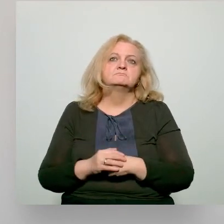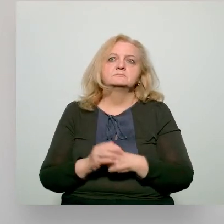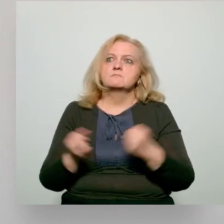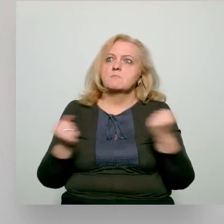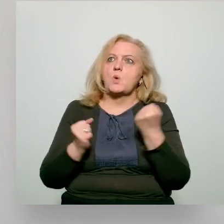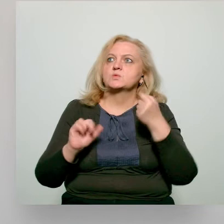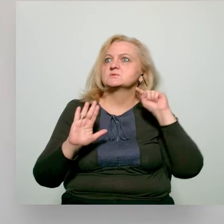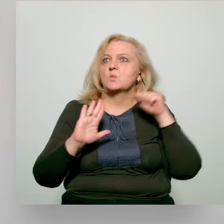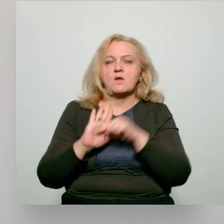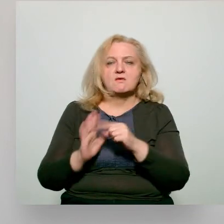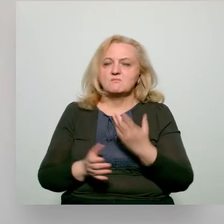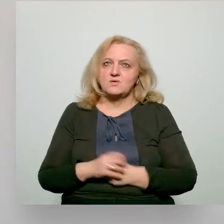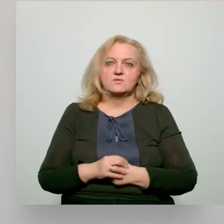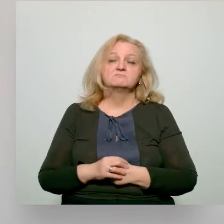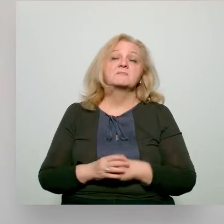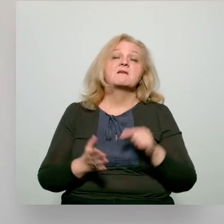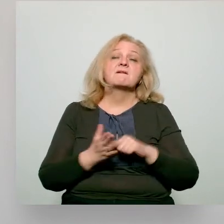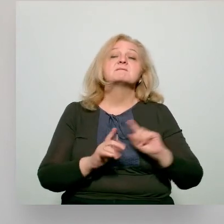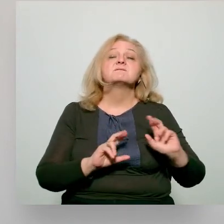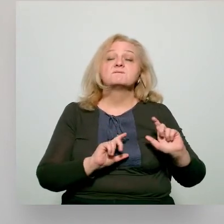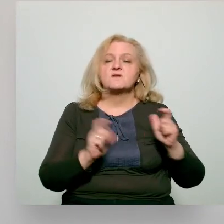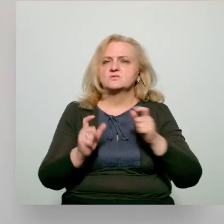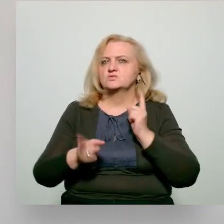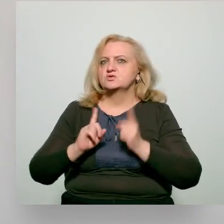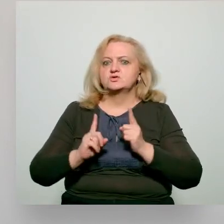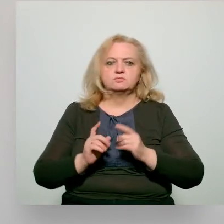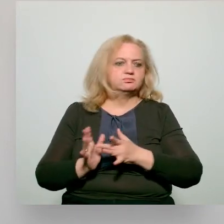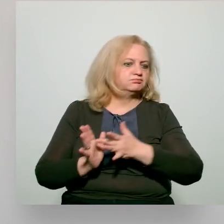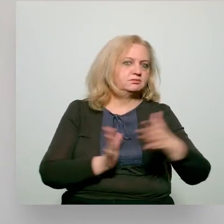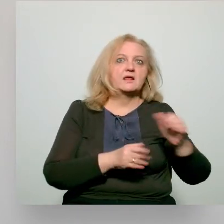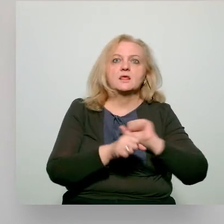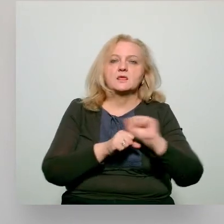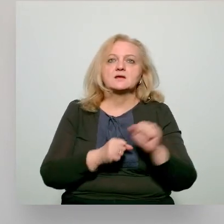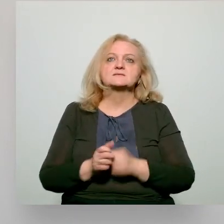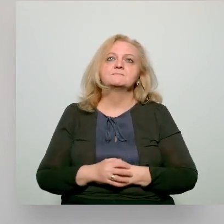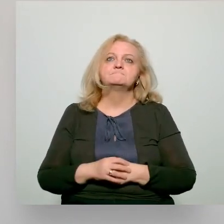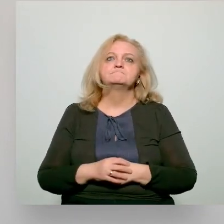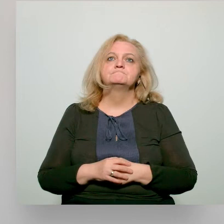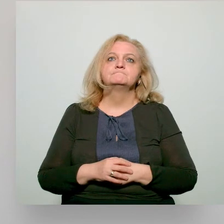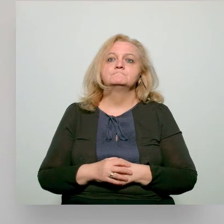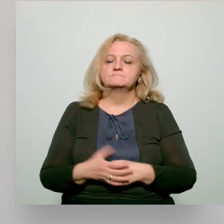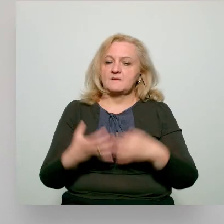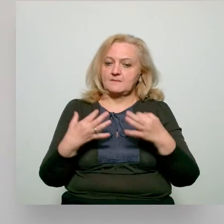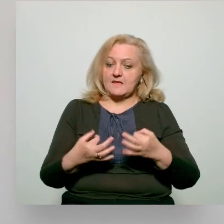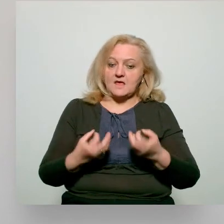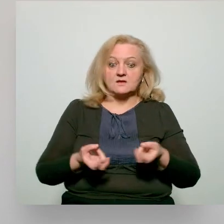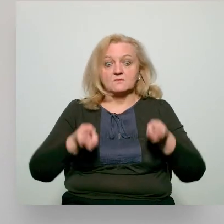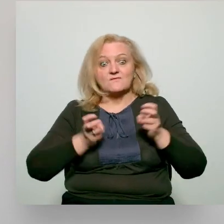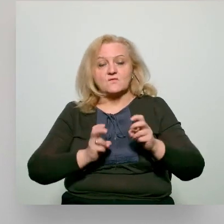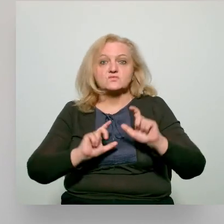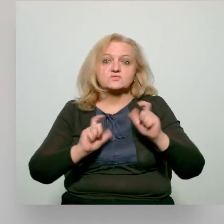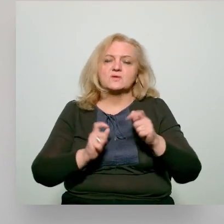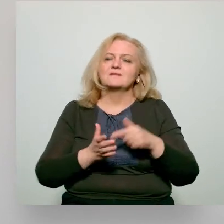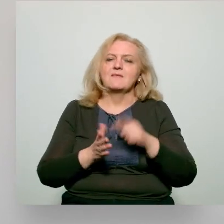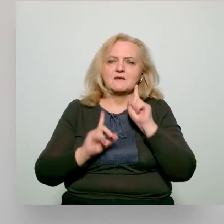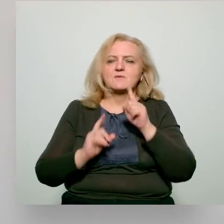дуже швидко ще відбувають, rzeczywiście coś tworzyć teraz, to jest bardzo trudne. Wiem z